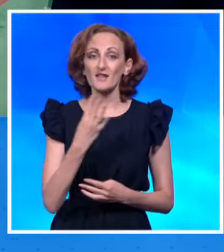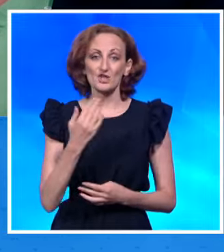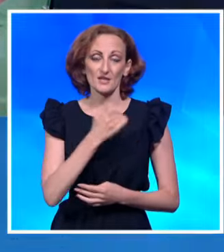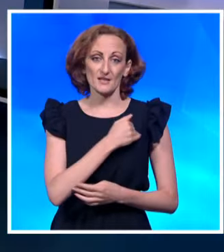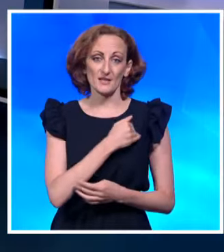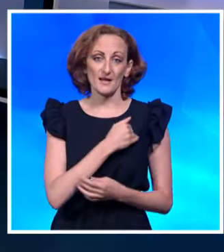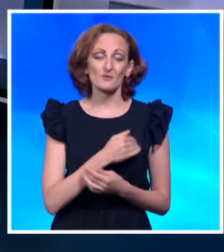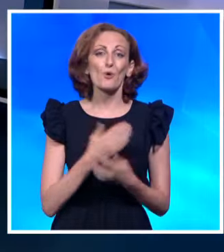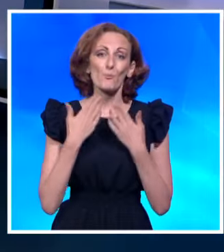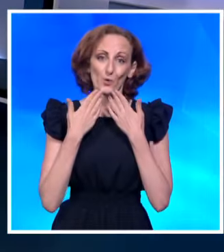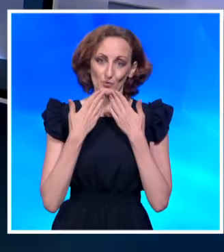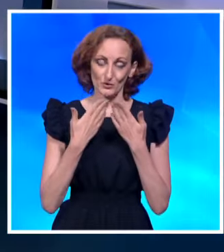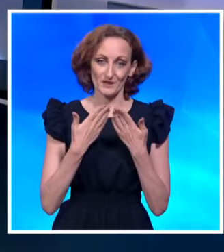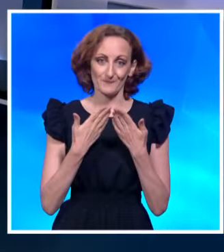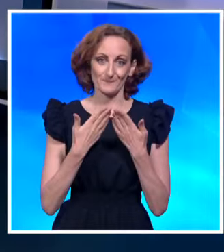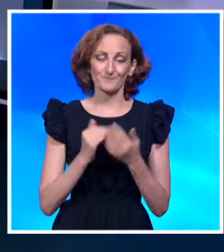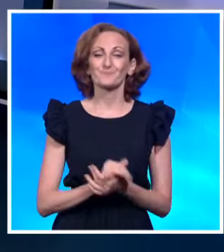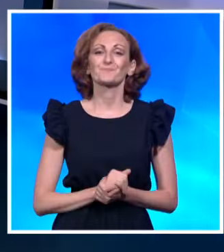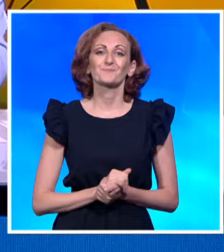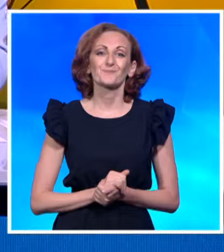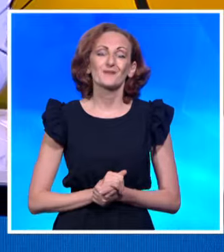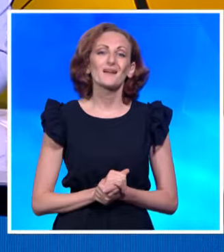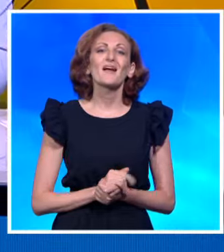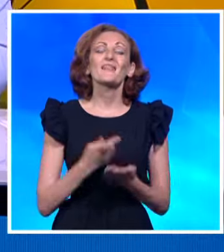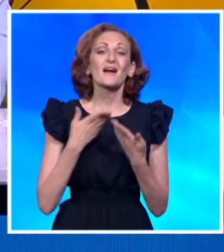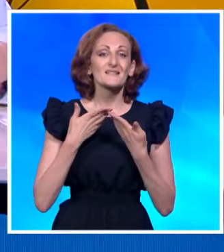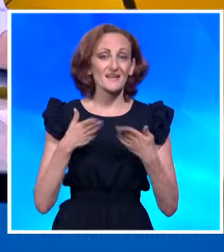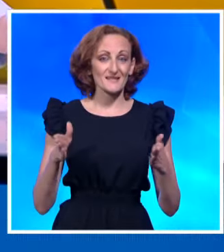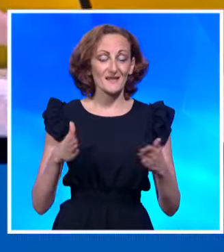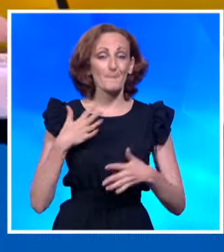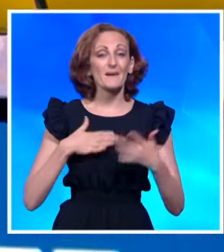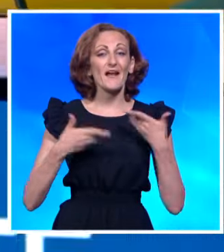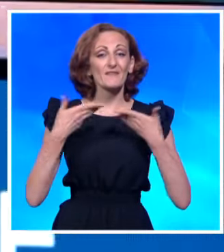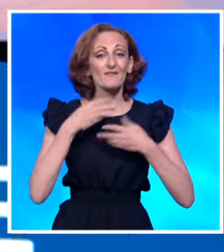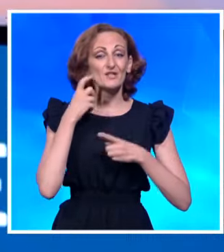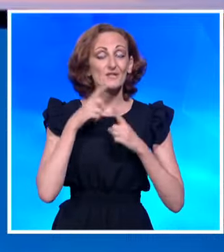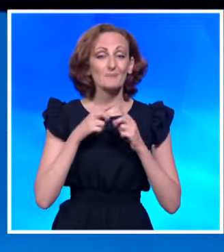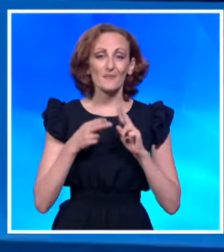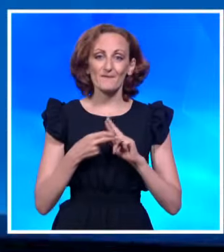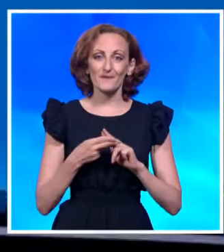Много ви благодарим за тази прогноза. Така се разделяме. Приятна вечер с BTV.